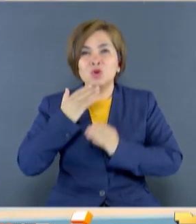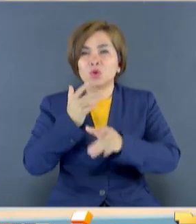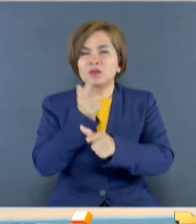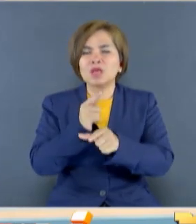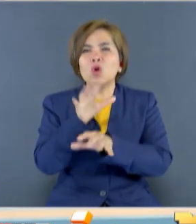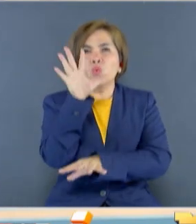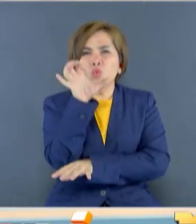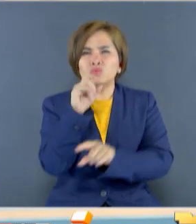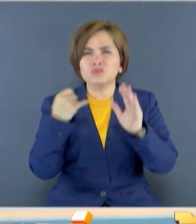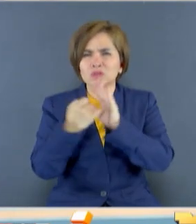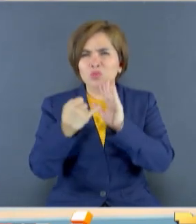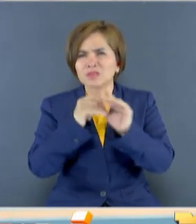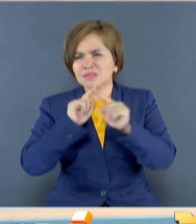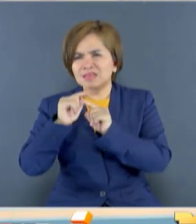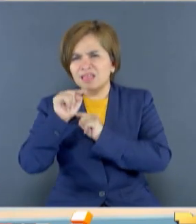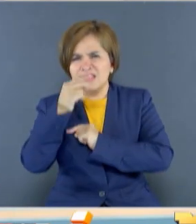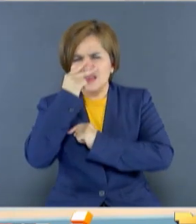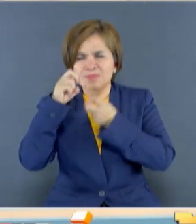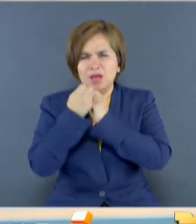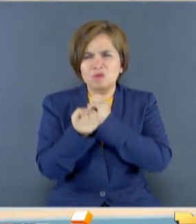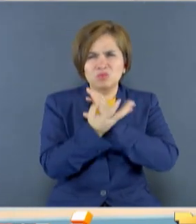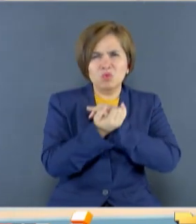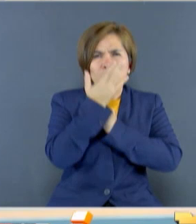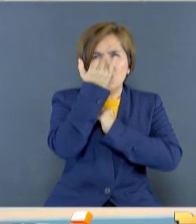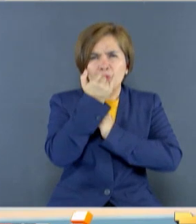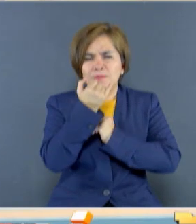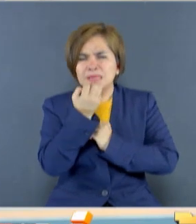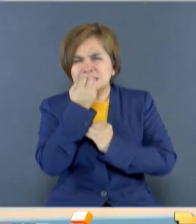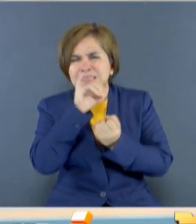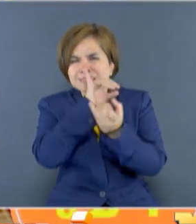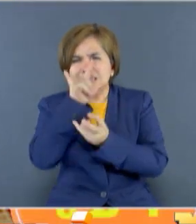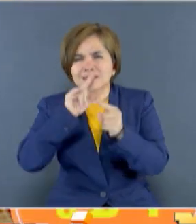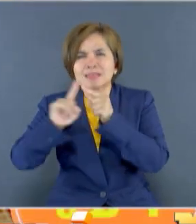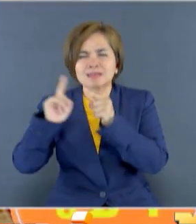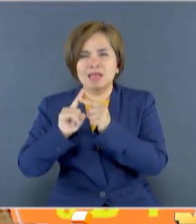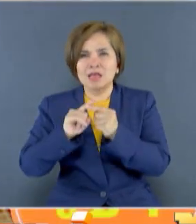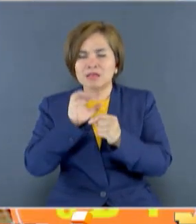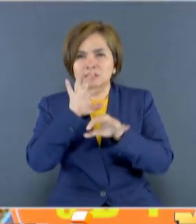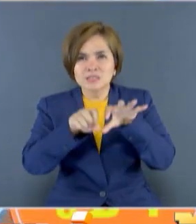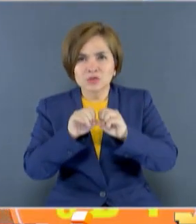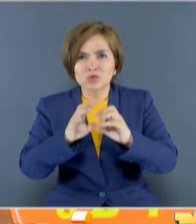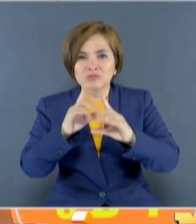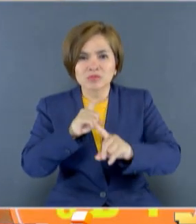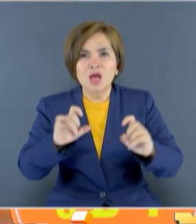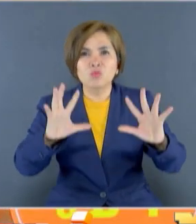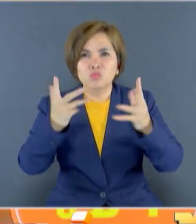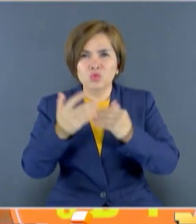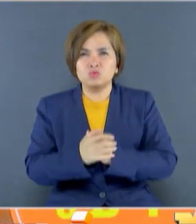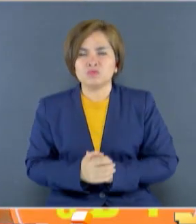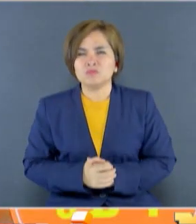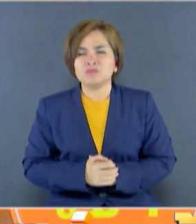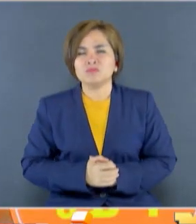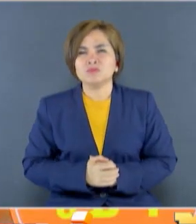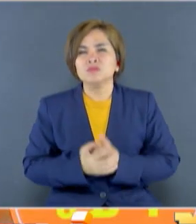ายจังหวัดตอนนี้เขาได้รับความเดือดร้อนนะเพราะว่าปลาหมอคางดำมันเป็นเอเลี่ยนสปีชีส์ถูกไหมฮะมันก็กินนะกุ้งก็กินฮะคุณผู้ชมฮะและต